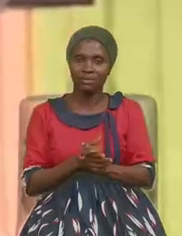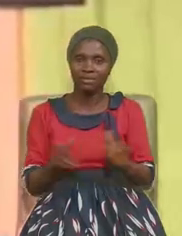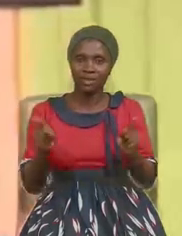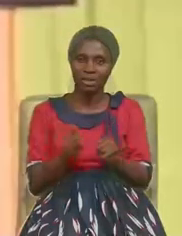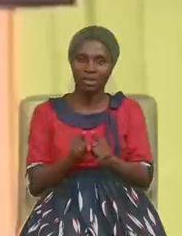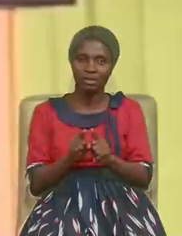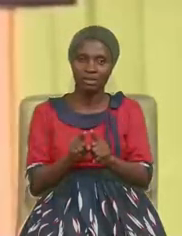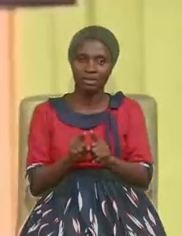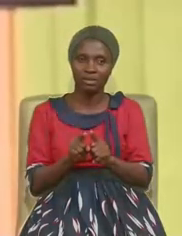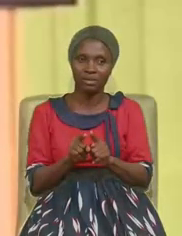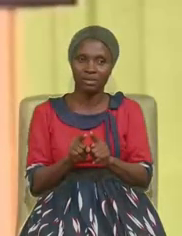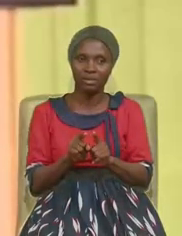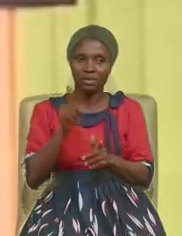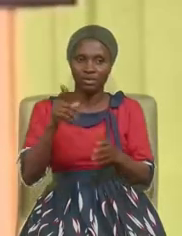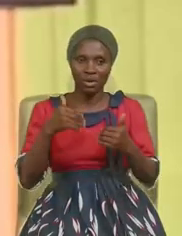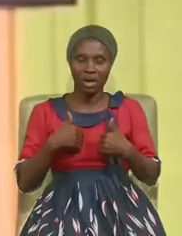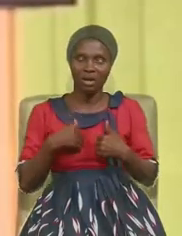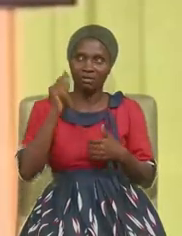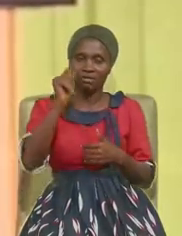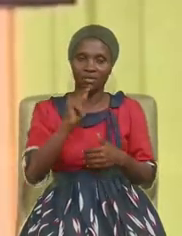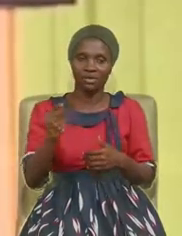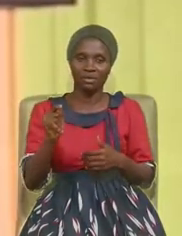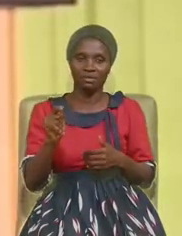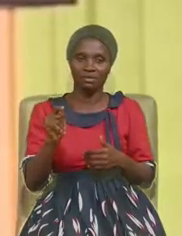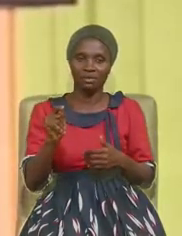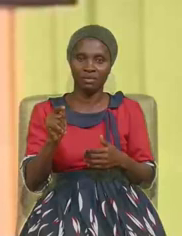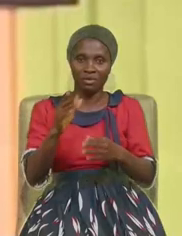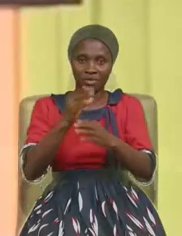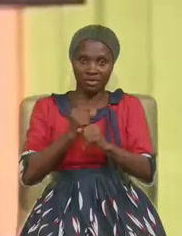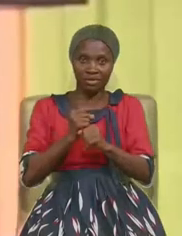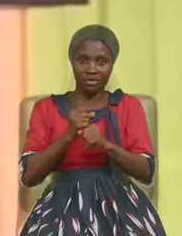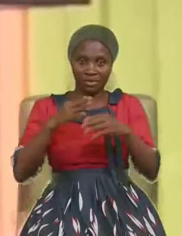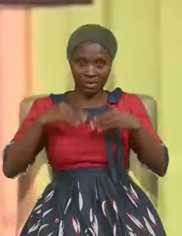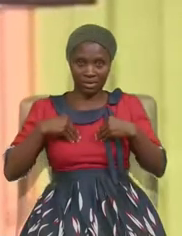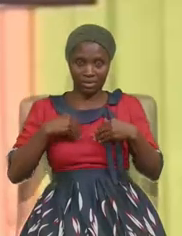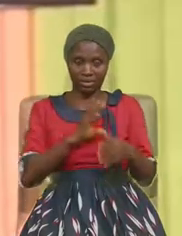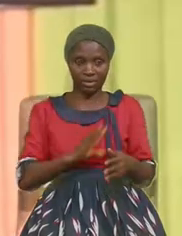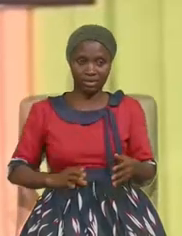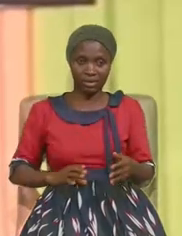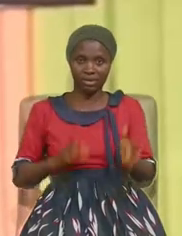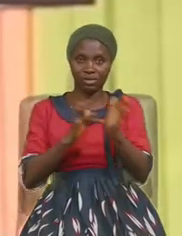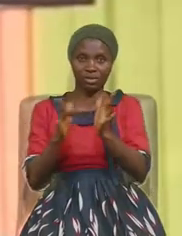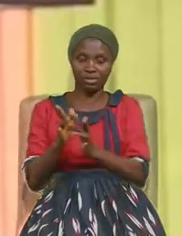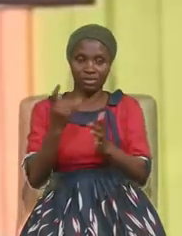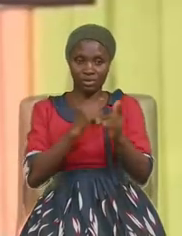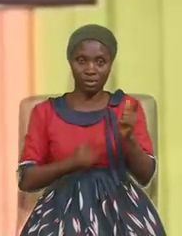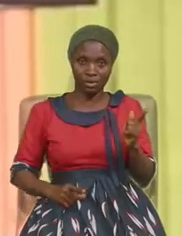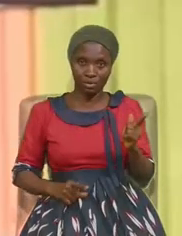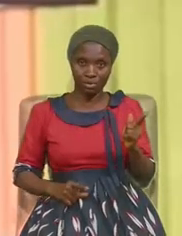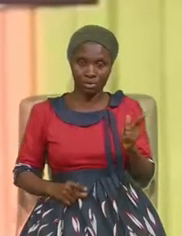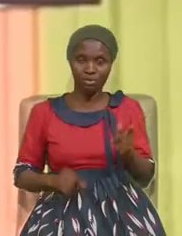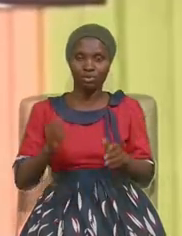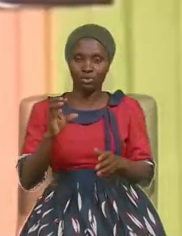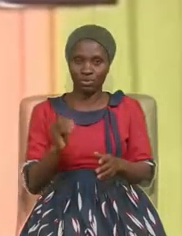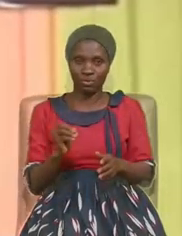Ainsi donc, comme vous avez reçu le Seigneur Jésus-Christ, le Seigneur,